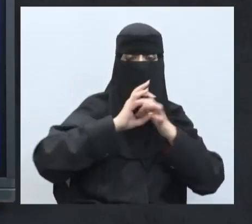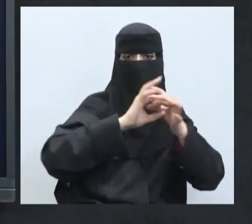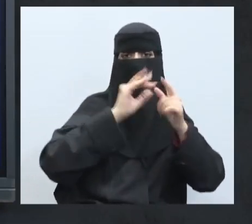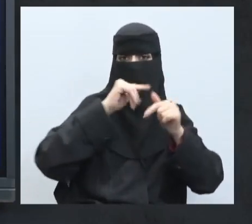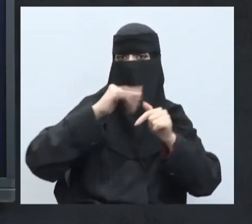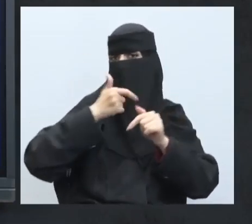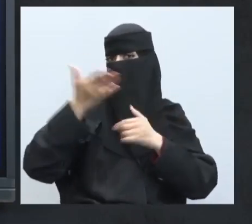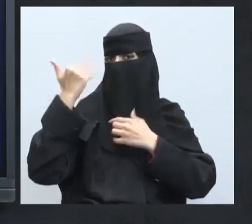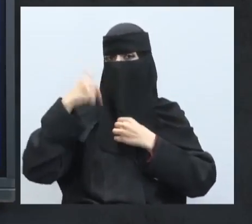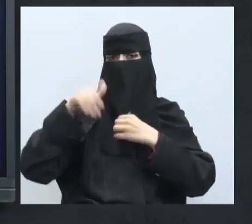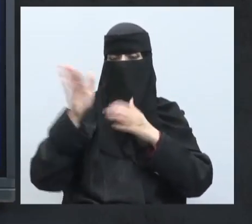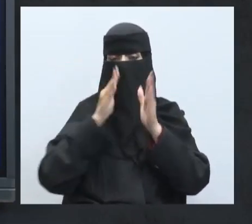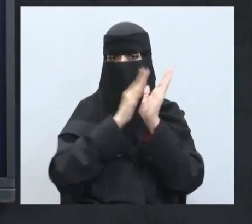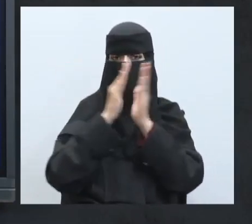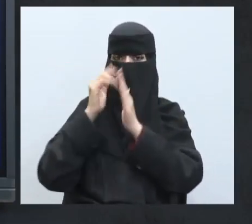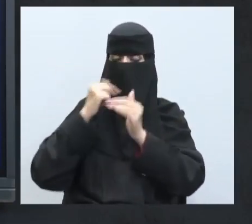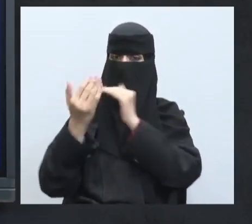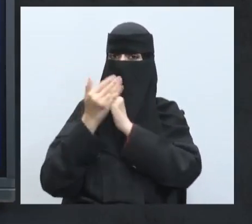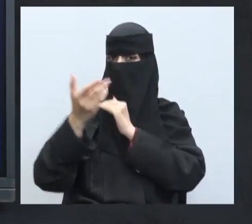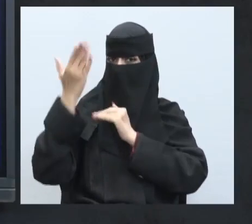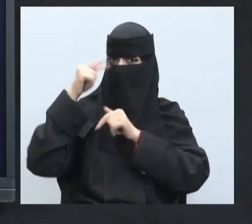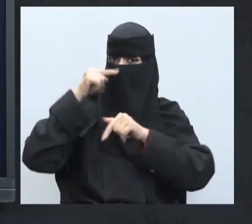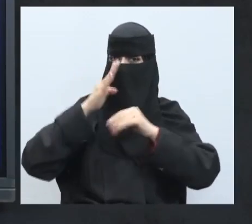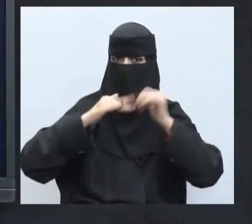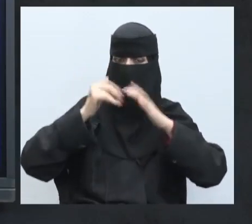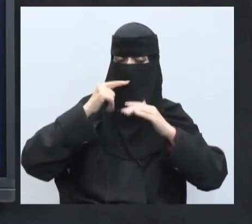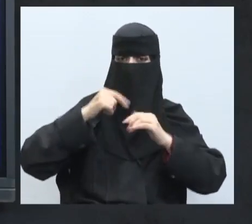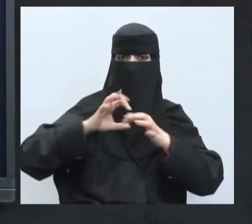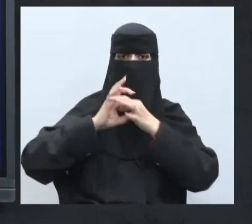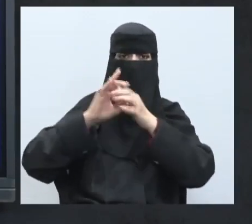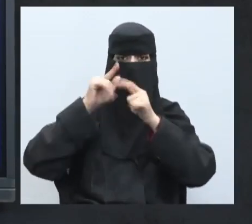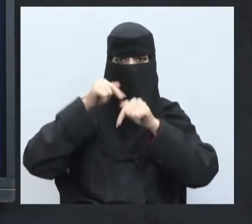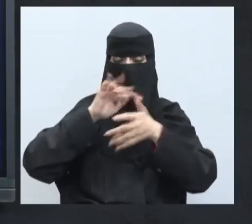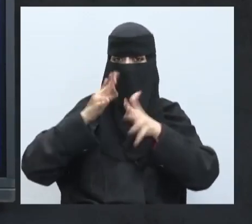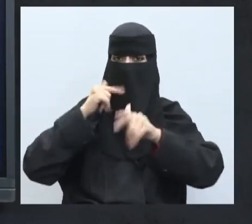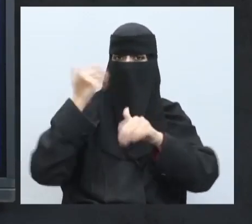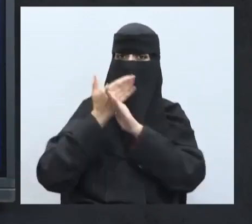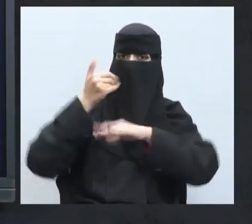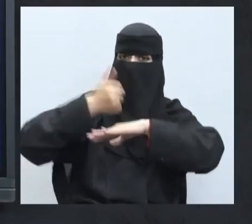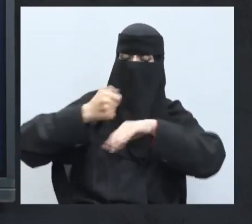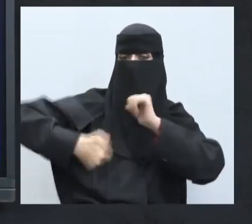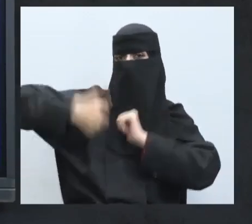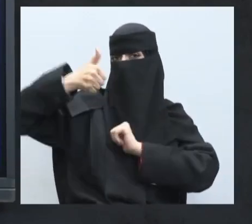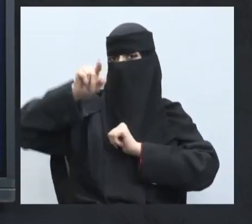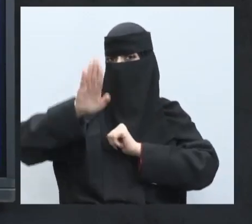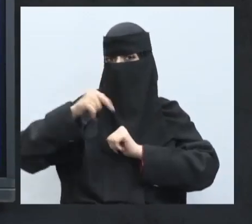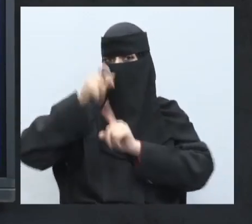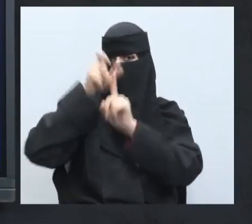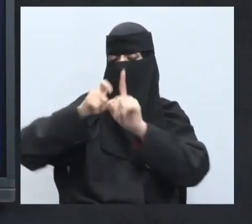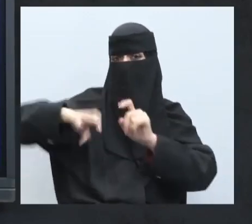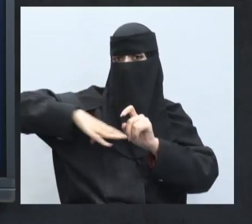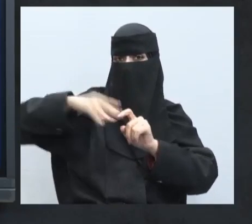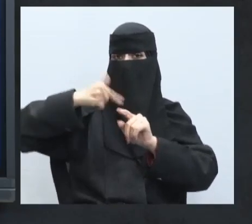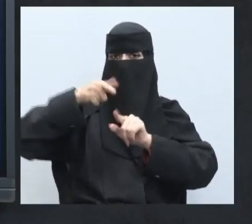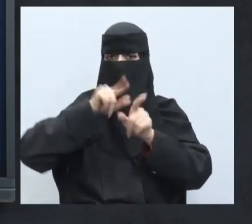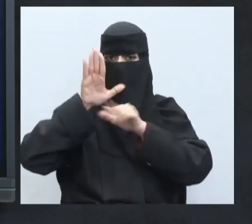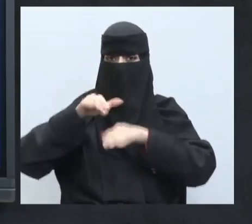دروس سابقه وفي مقر مقررات سابقه ان مهارات الاتصال هي قد تكون سبب رئيسي في نجاح المدراء او المدير